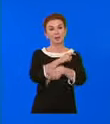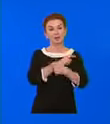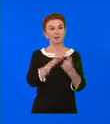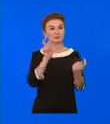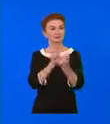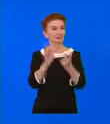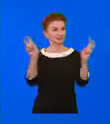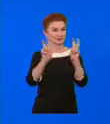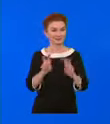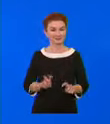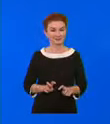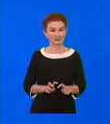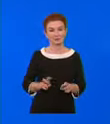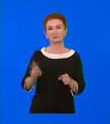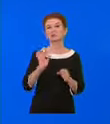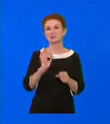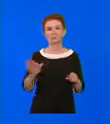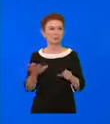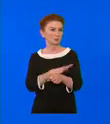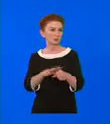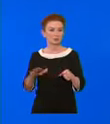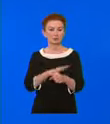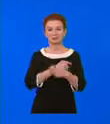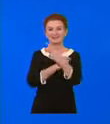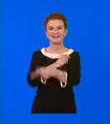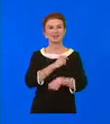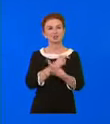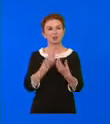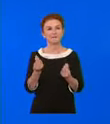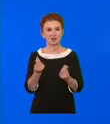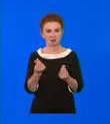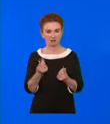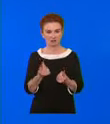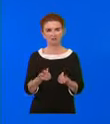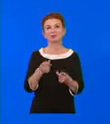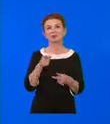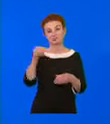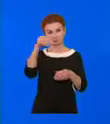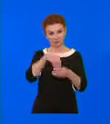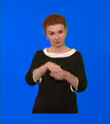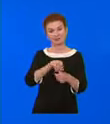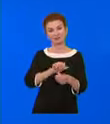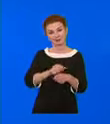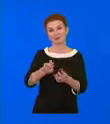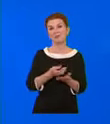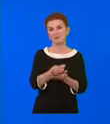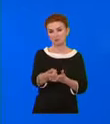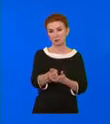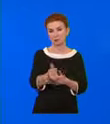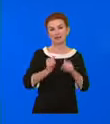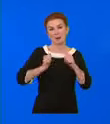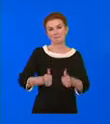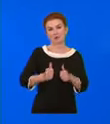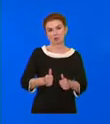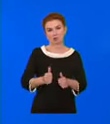czy uzupełnieniem tarczy finansowej, gdyż w ramach tego programu mamy już finansowanie postojowego, mamy